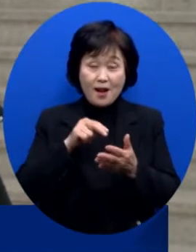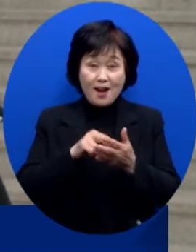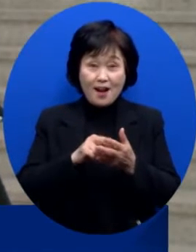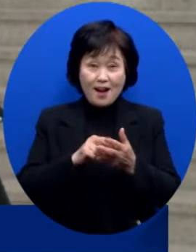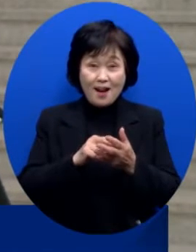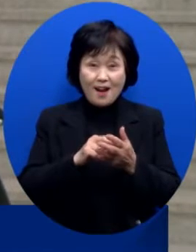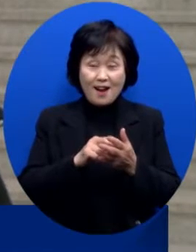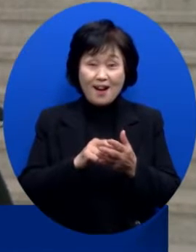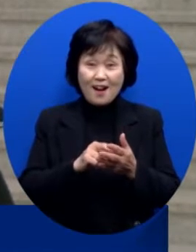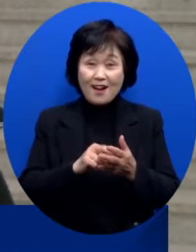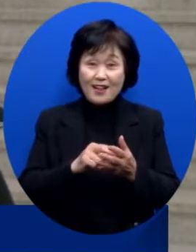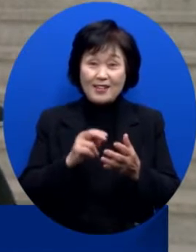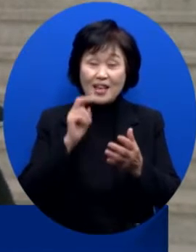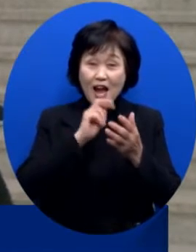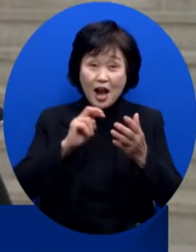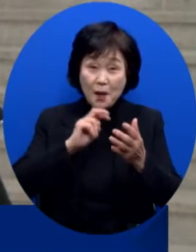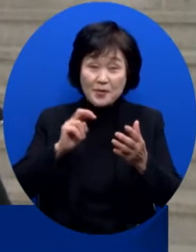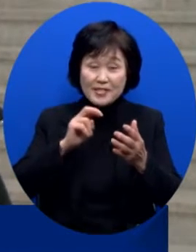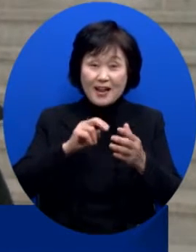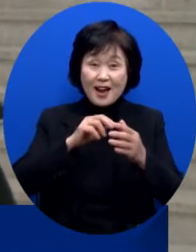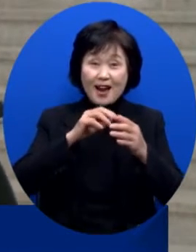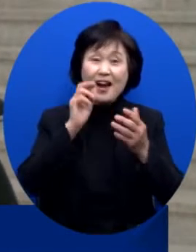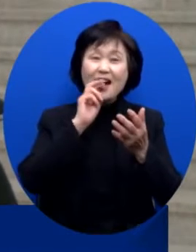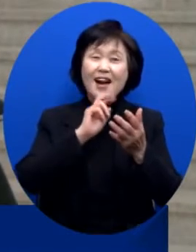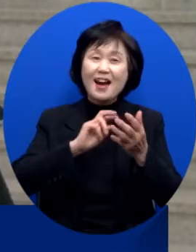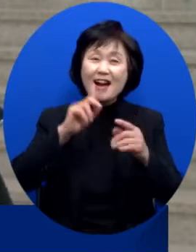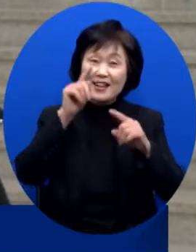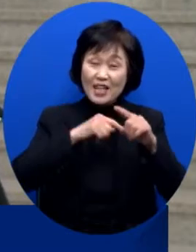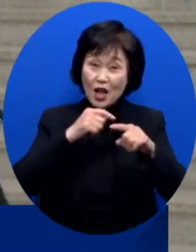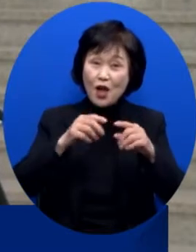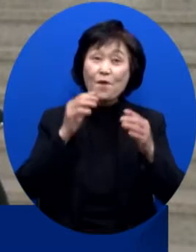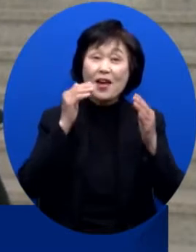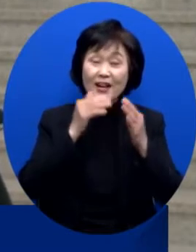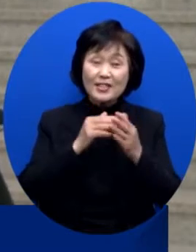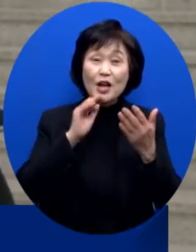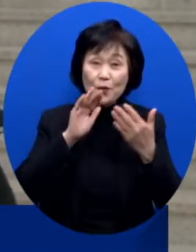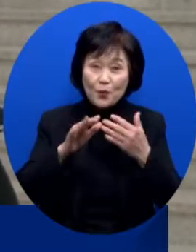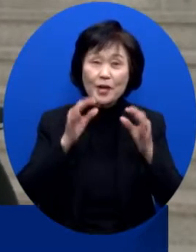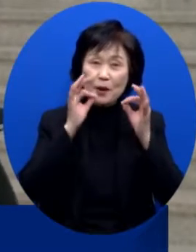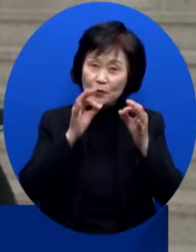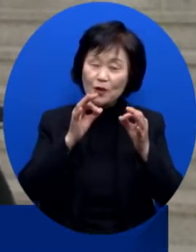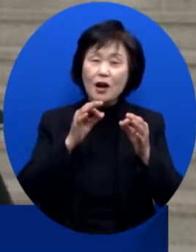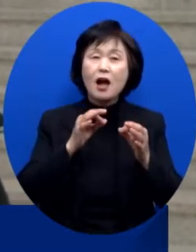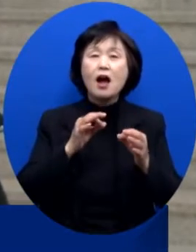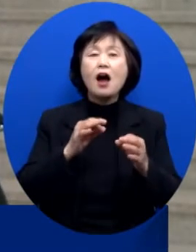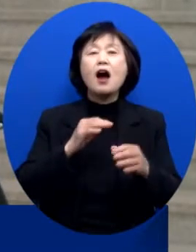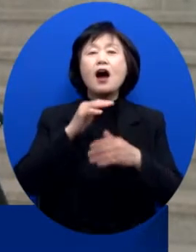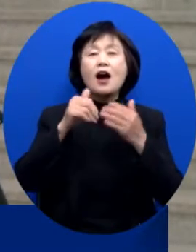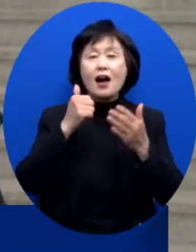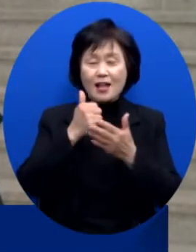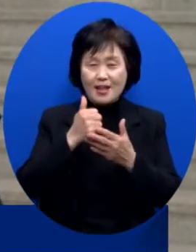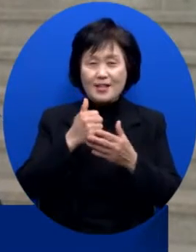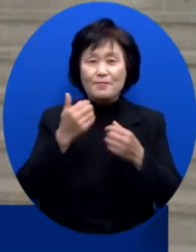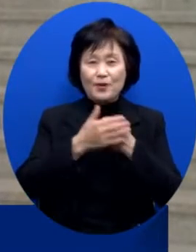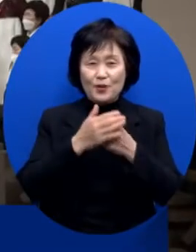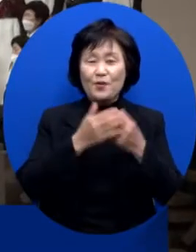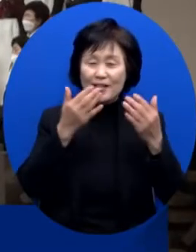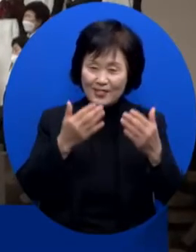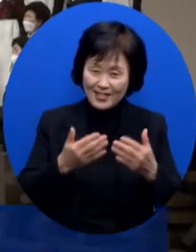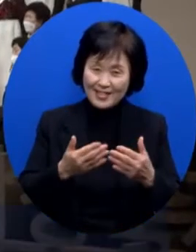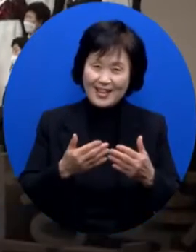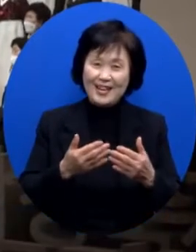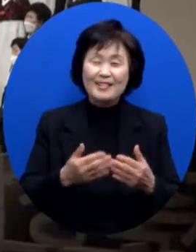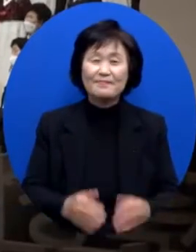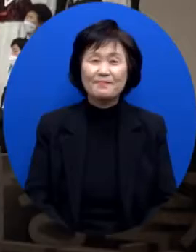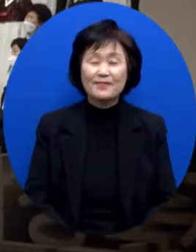악기 더 1 합창제 를 맞추고 나니까 하나님이 하셨는가 그렇죠 시간 말해야